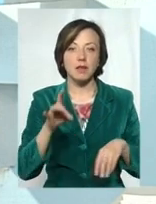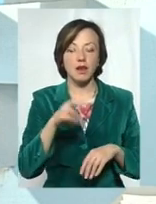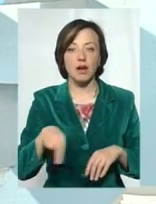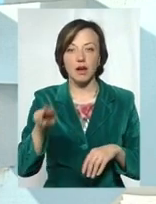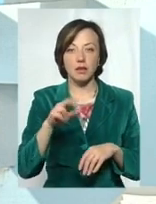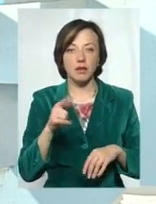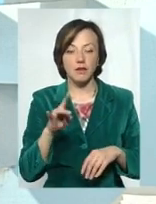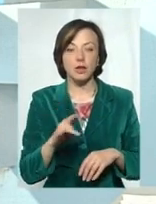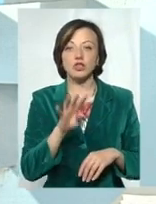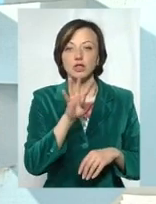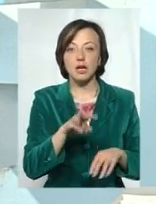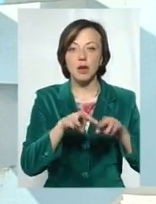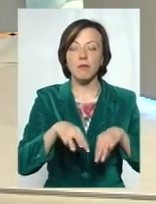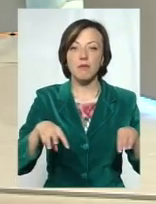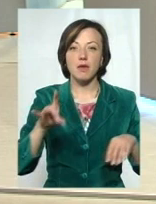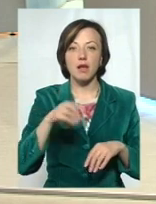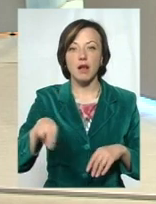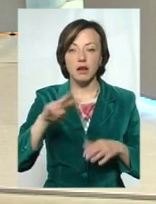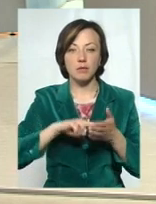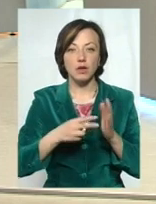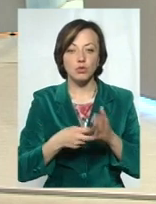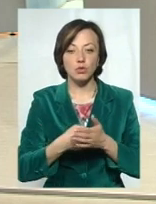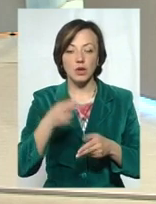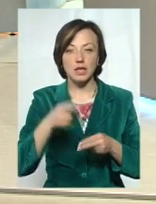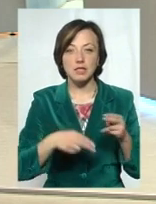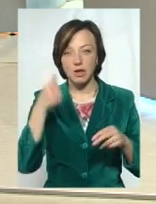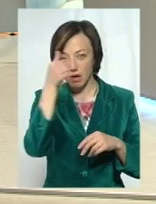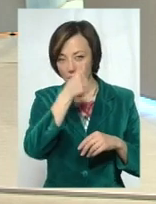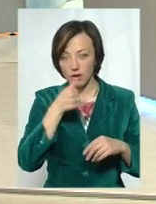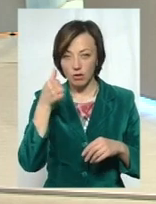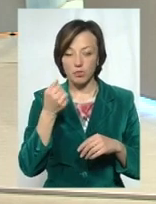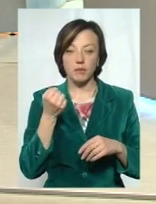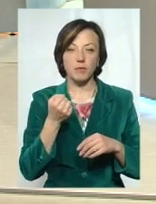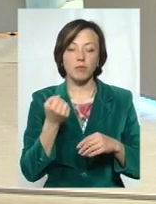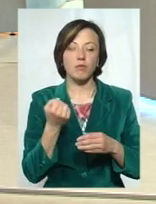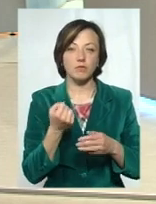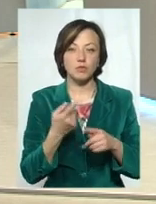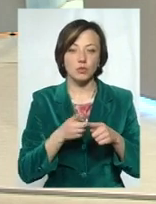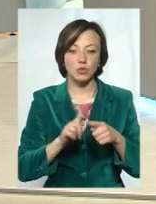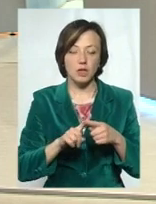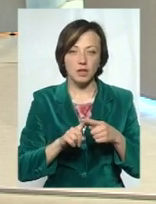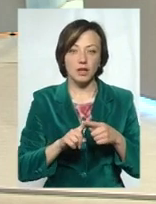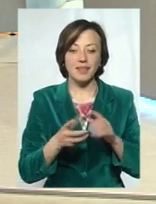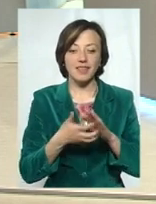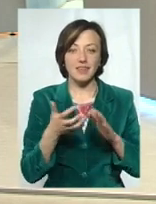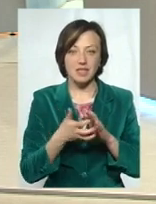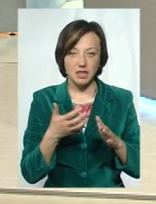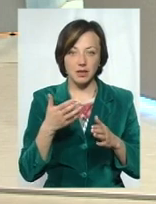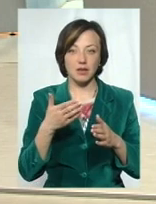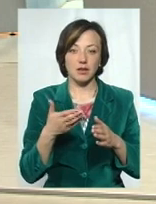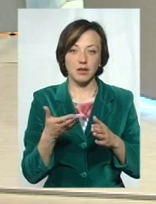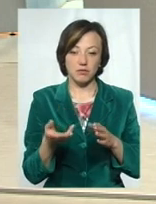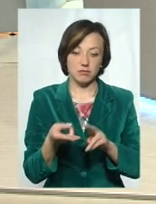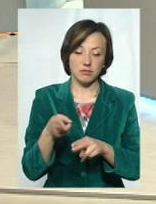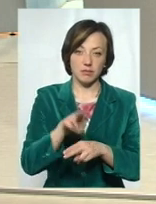І 4 мільярди ще планується до кінця року, тобто дефіциту, подолений дефіцит. Так? На четвертий квартал, тому що